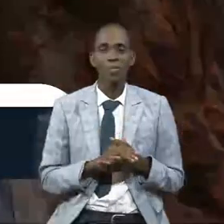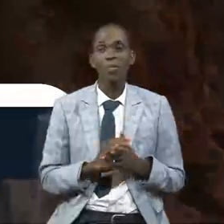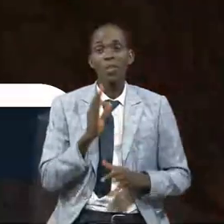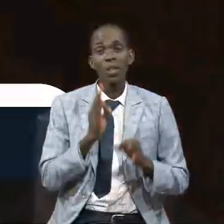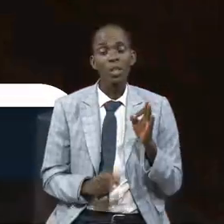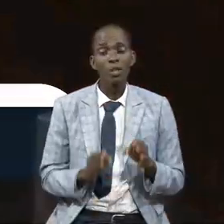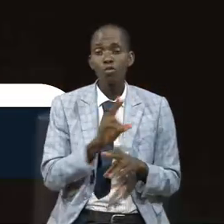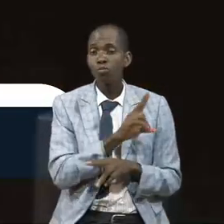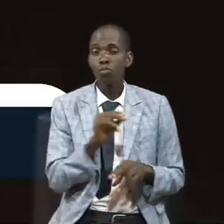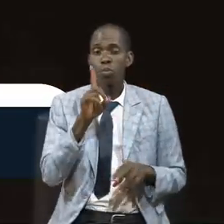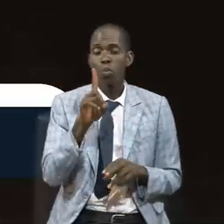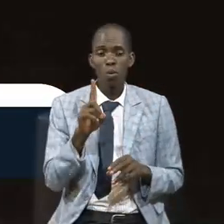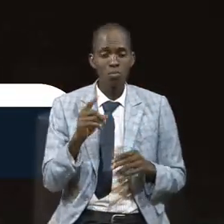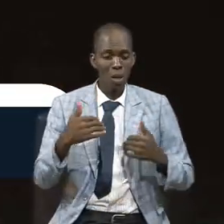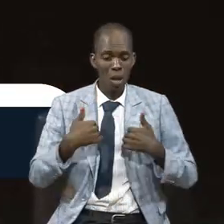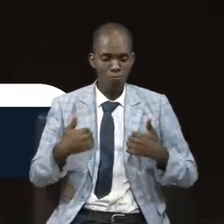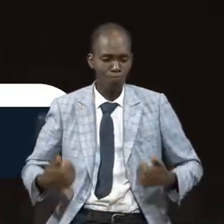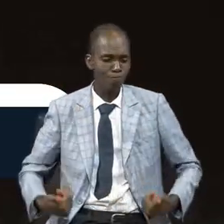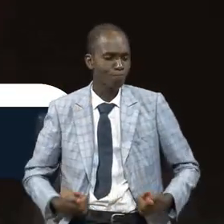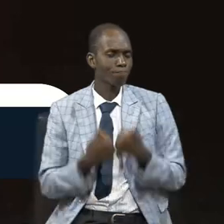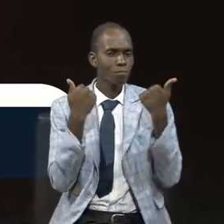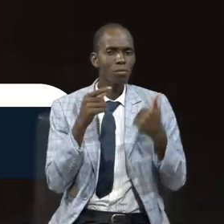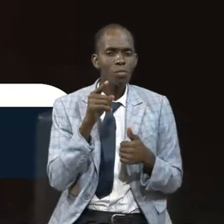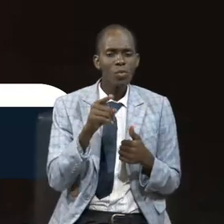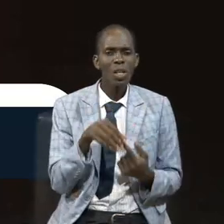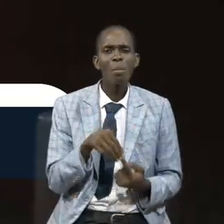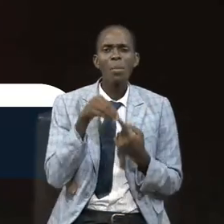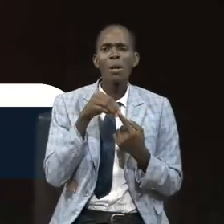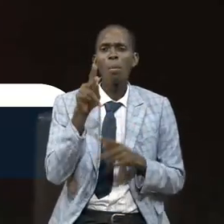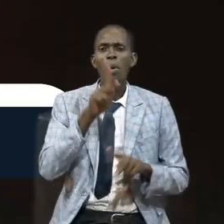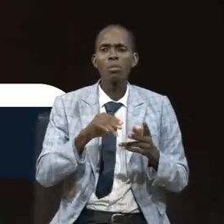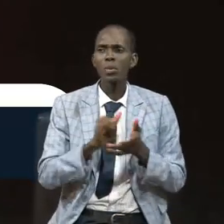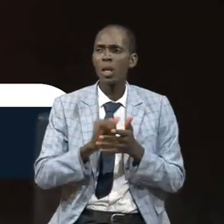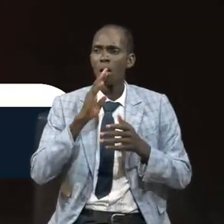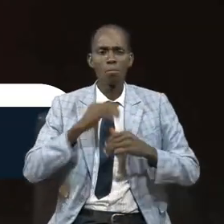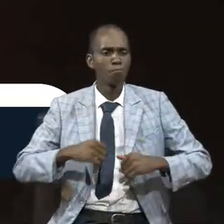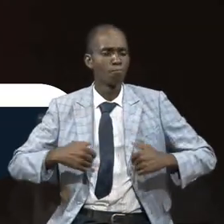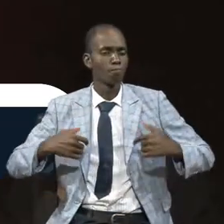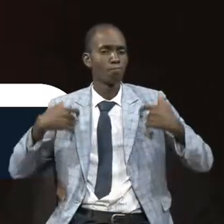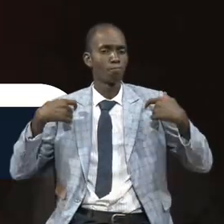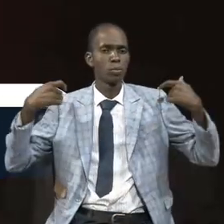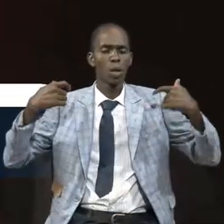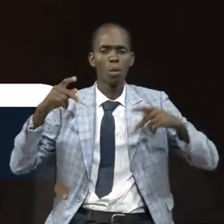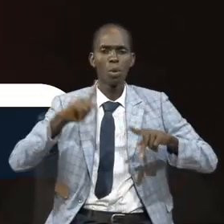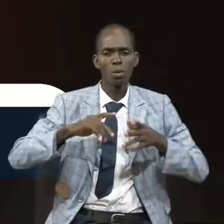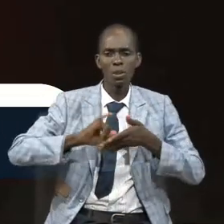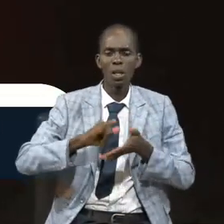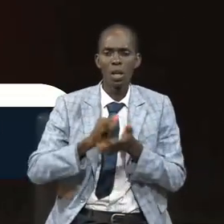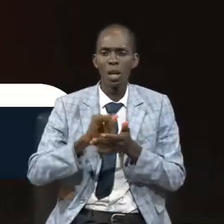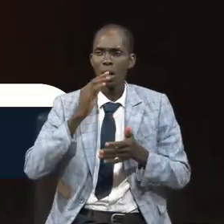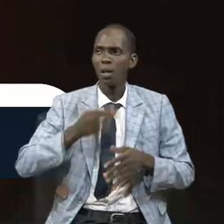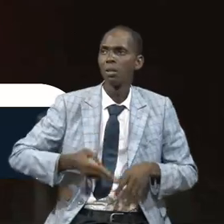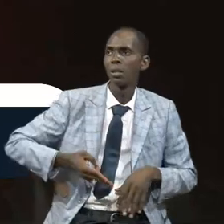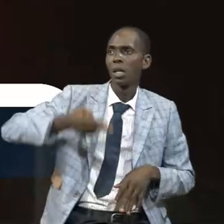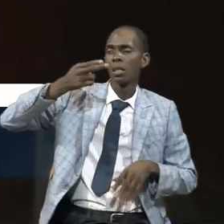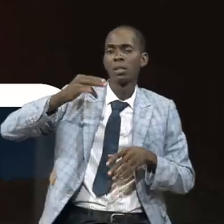vous l'expérimenterez. Si vous n'êtes pas confronté par des gens difficiles, des gens qui défient votre foi et